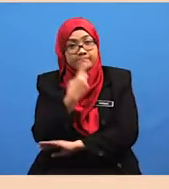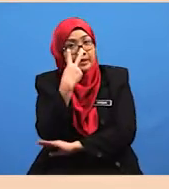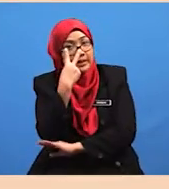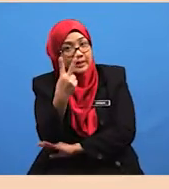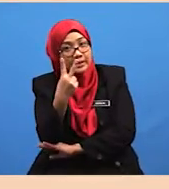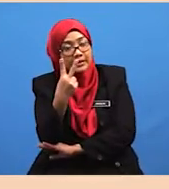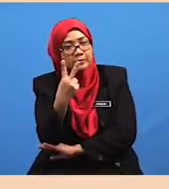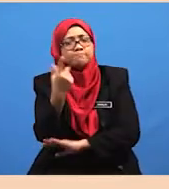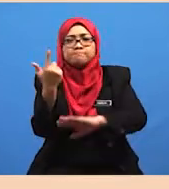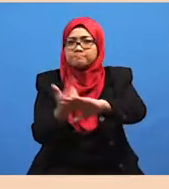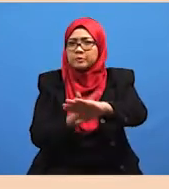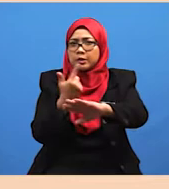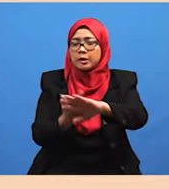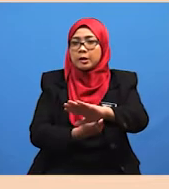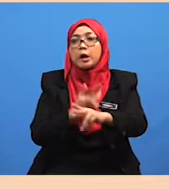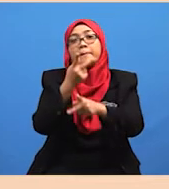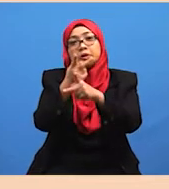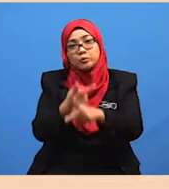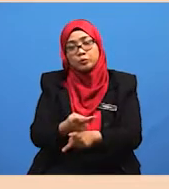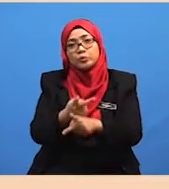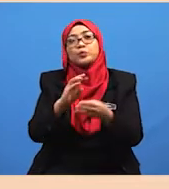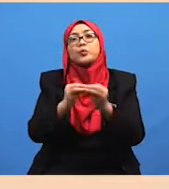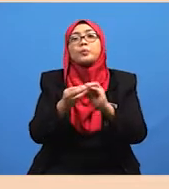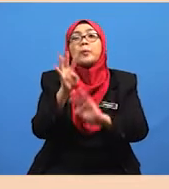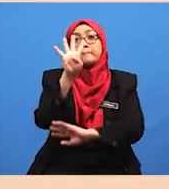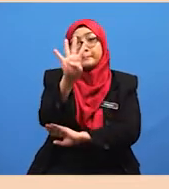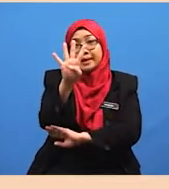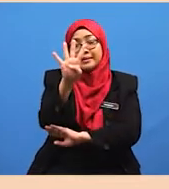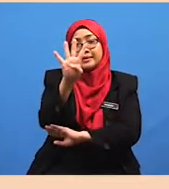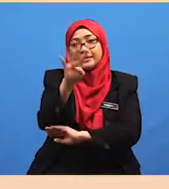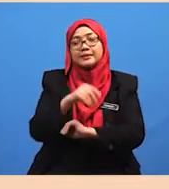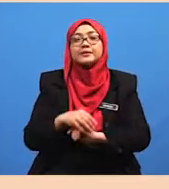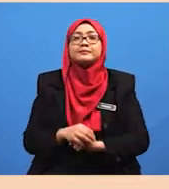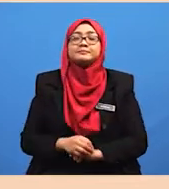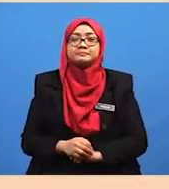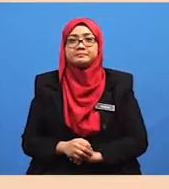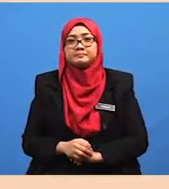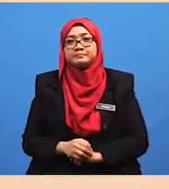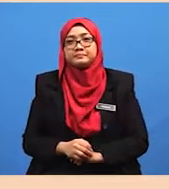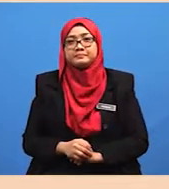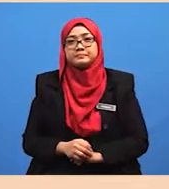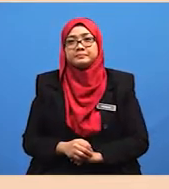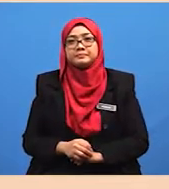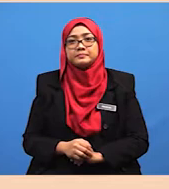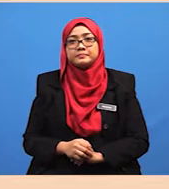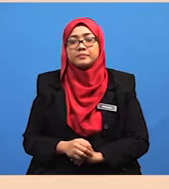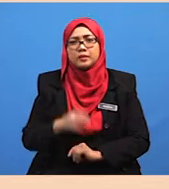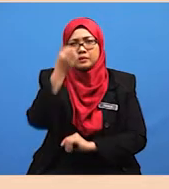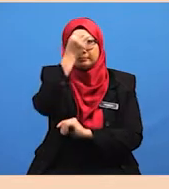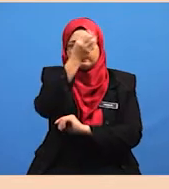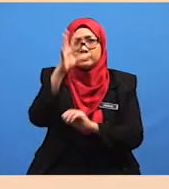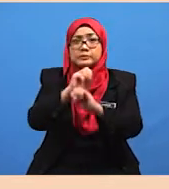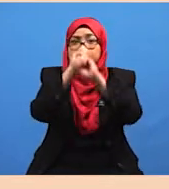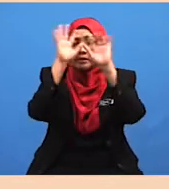lihat latihan pengukuhan kvin yaitu jelaskan